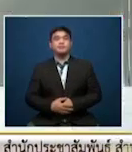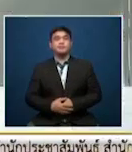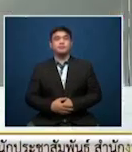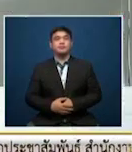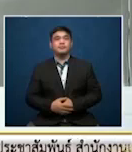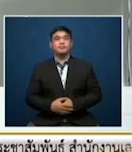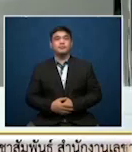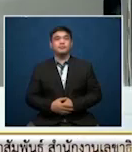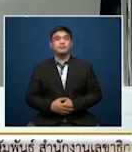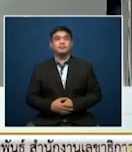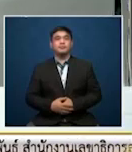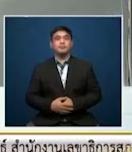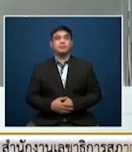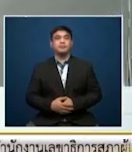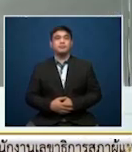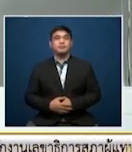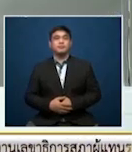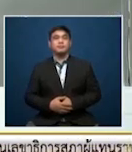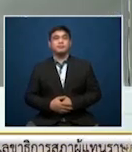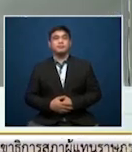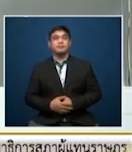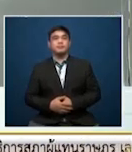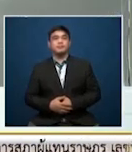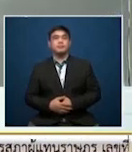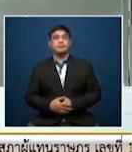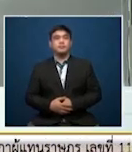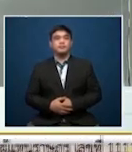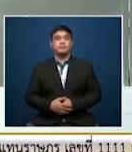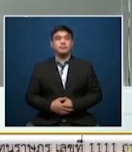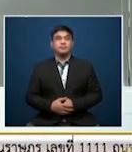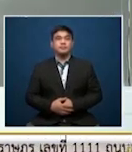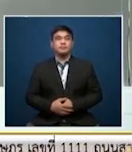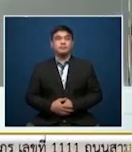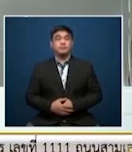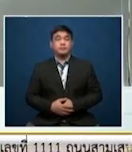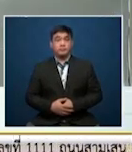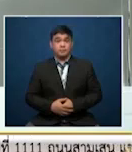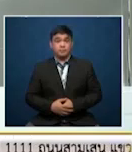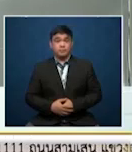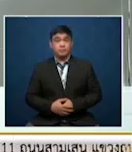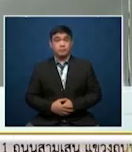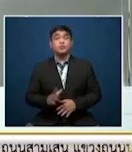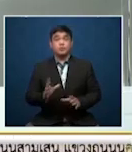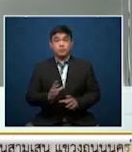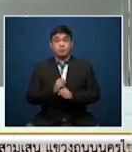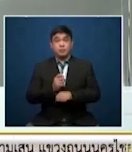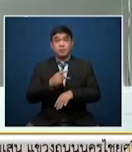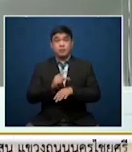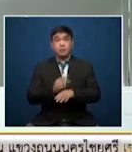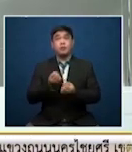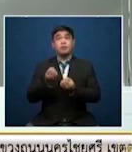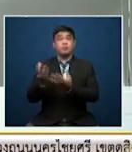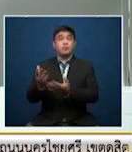ซึ่งเอาอะไรมาวัดกิตติศักดิ์นะส่วนคุณเสรีสุวรรณ